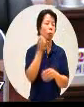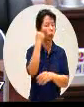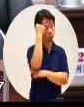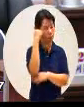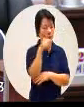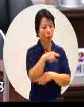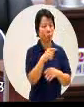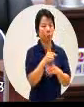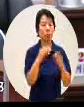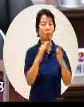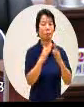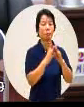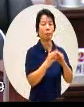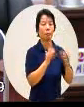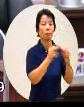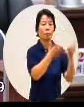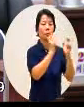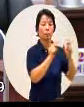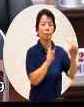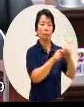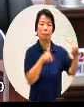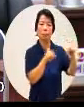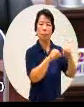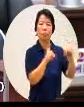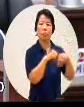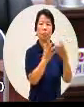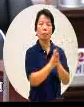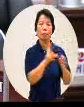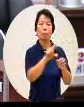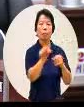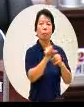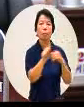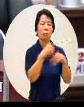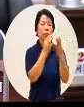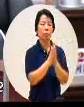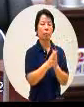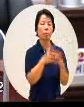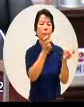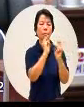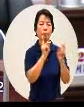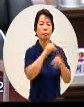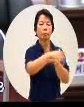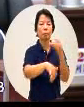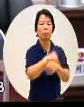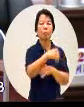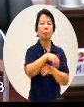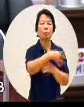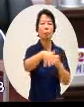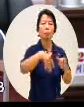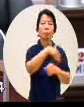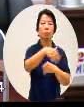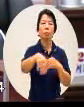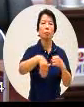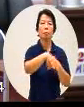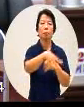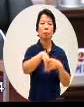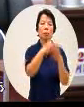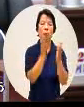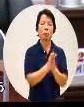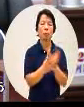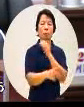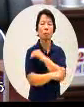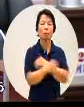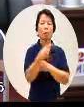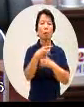邊走路要走十五分鐘以來那都叫做捷運生活圈那高雄人叫做什麼?高雄人還要最後一旅路